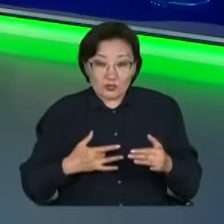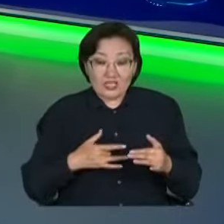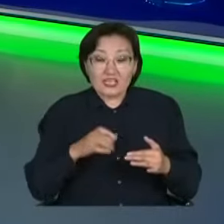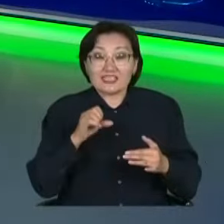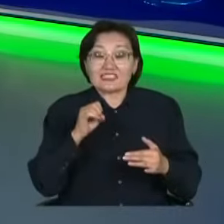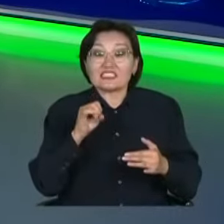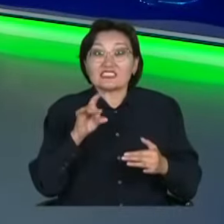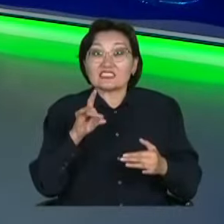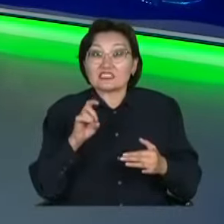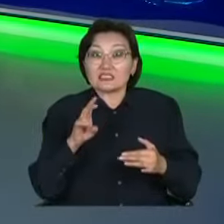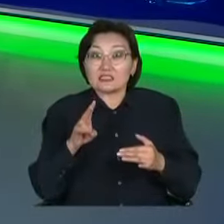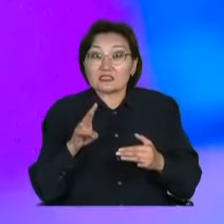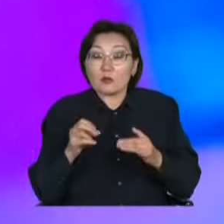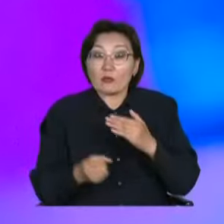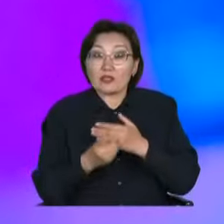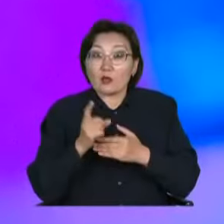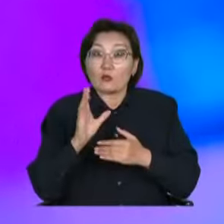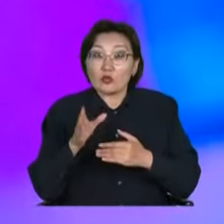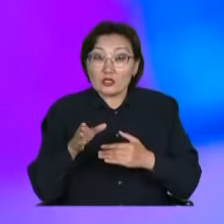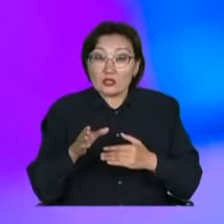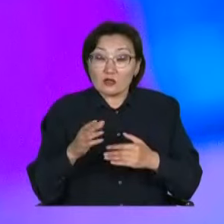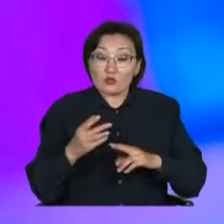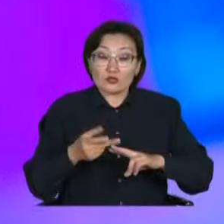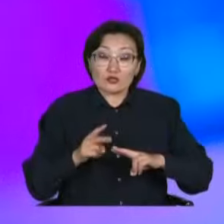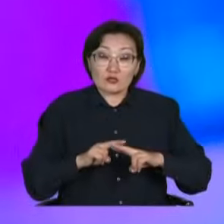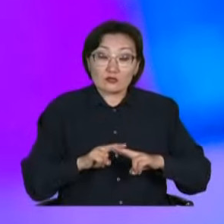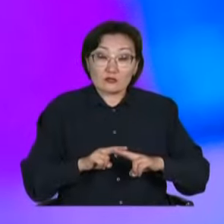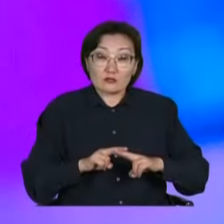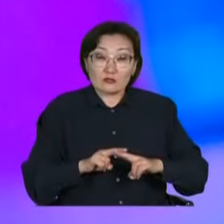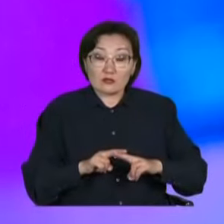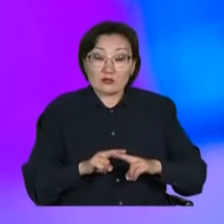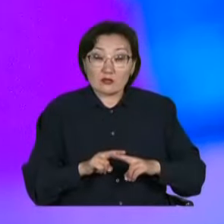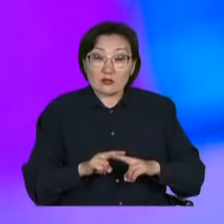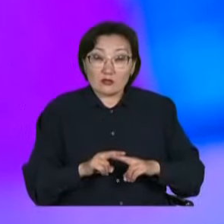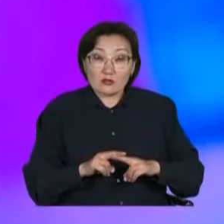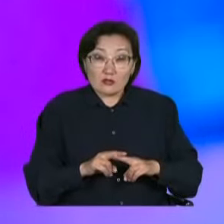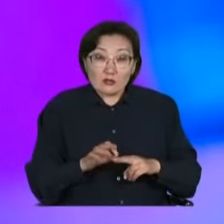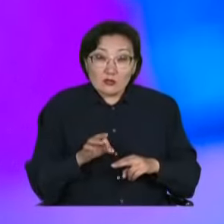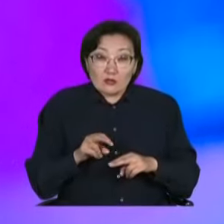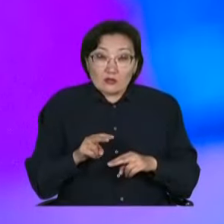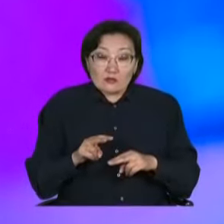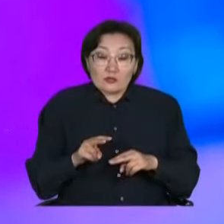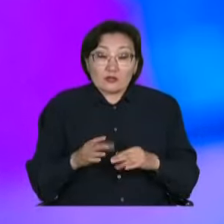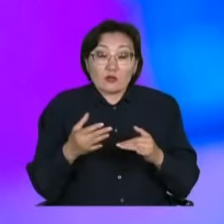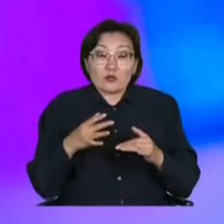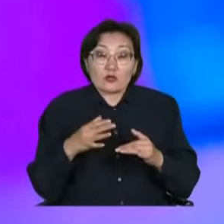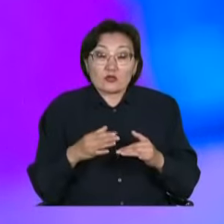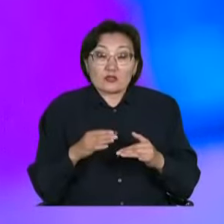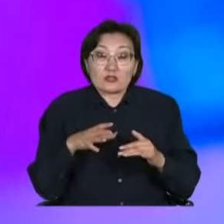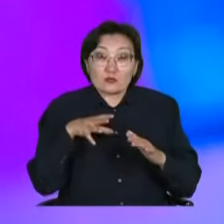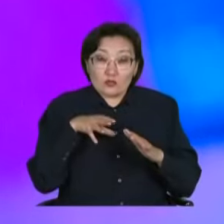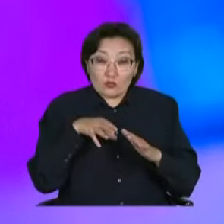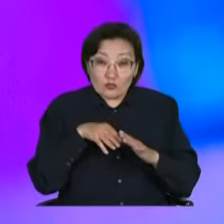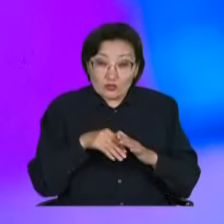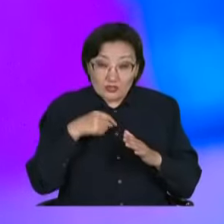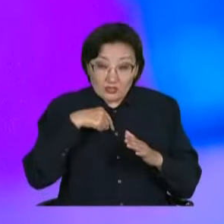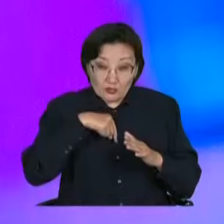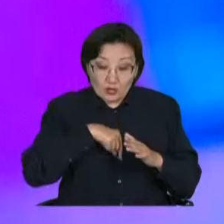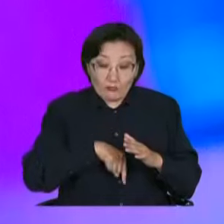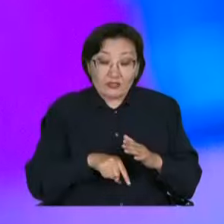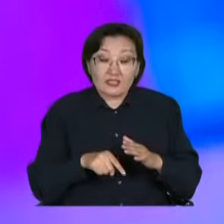Не осын енді ол олардың құрамында организмге